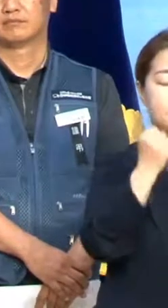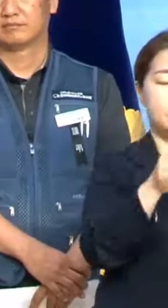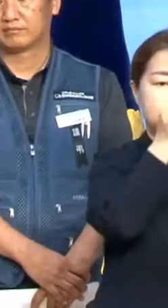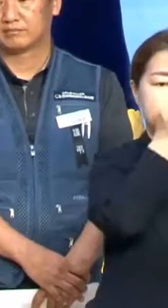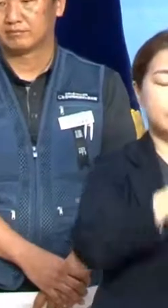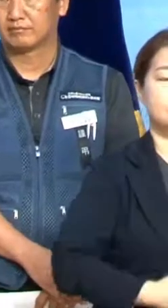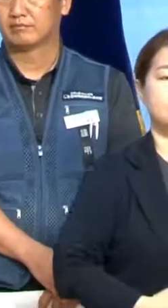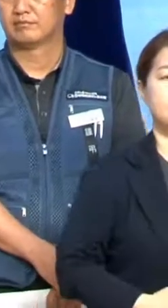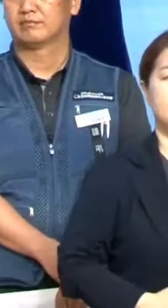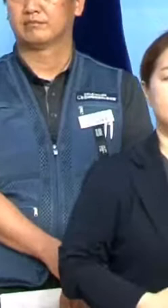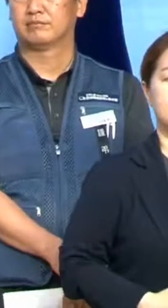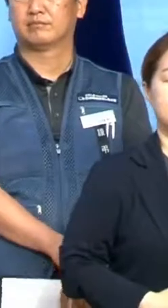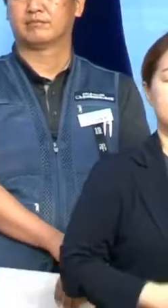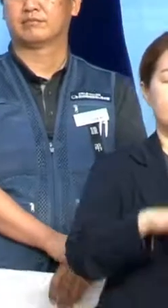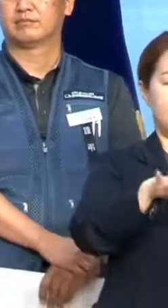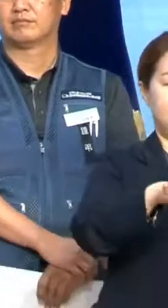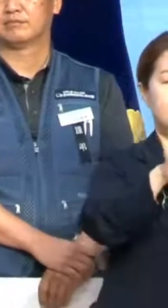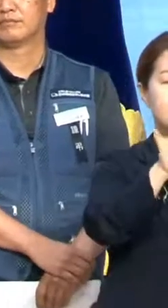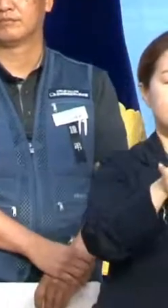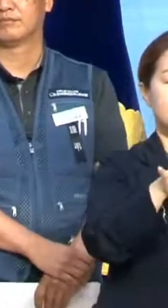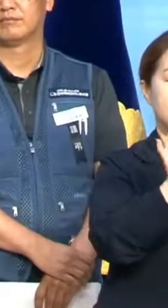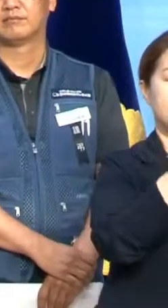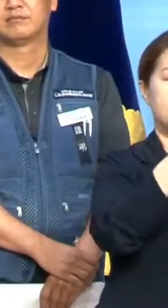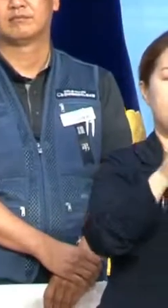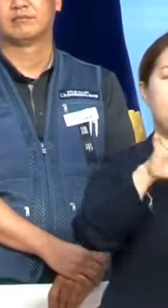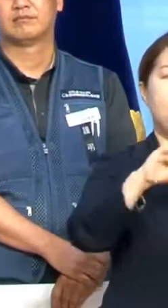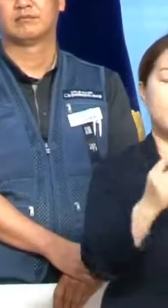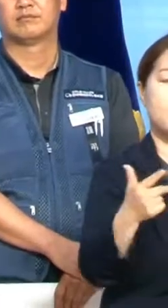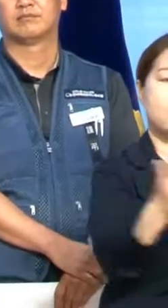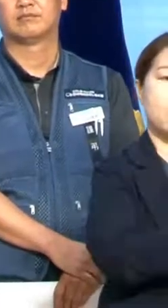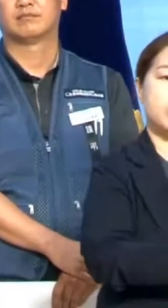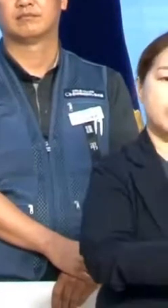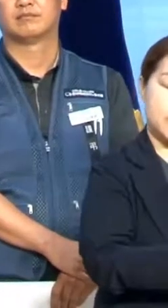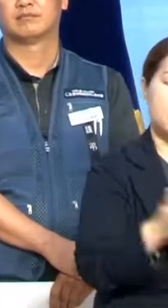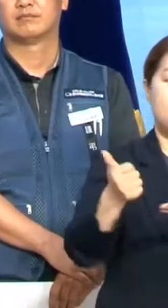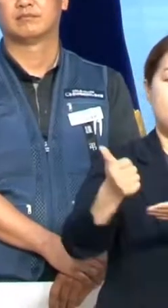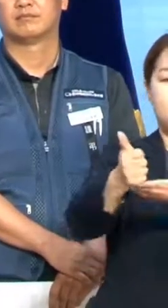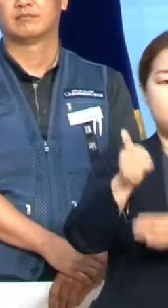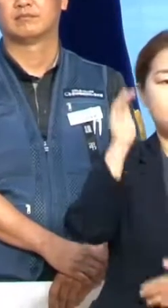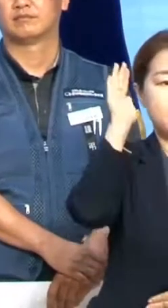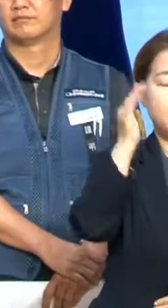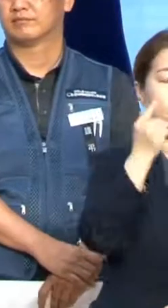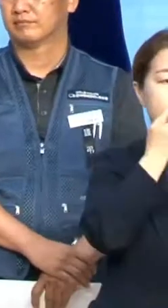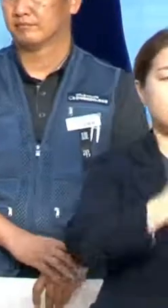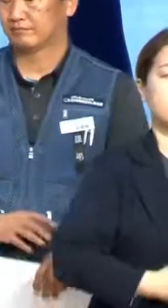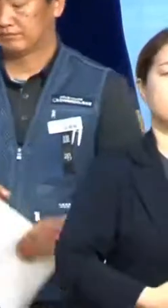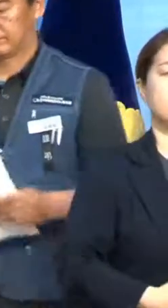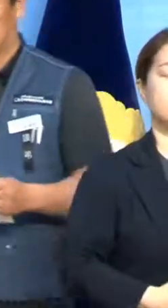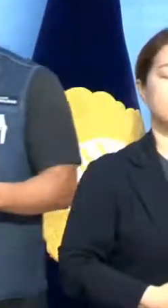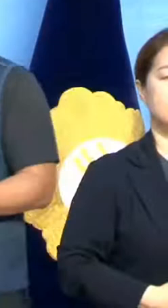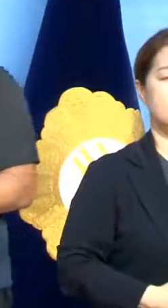계십니다 4 먼저 김태완의 원장님을 모시고 이야기를 들어보도록 하겠습니다